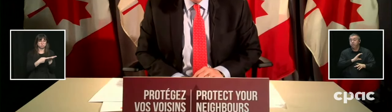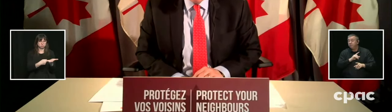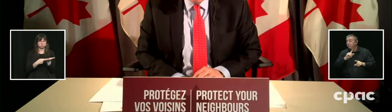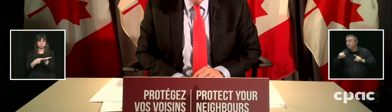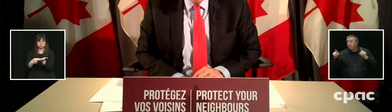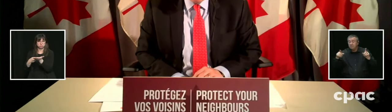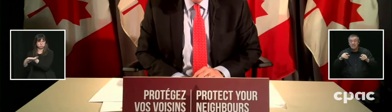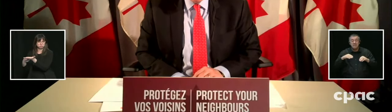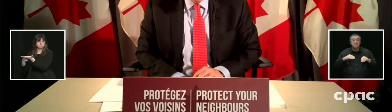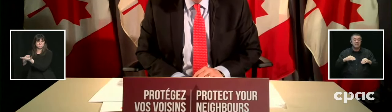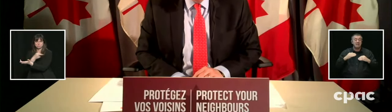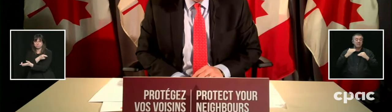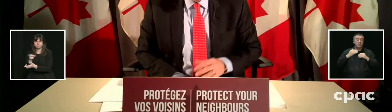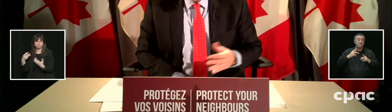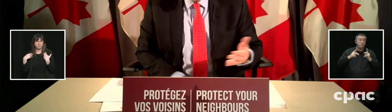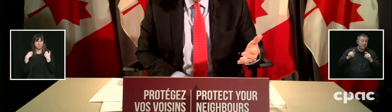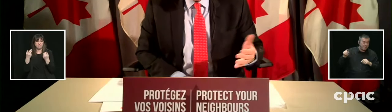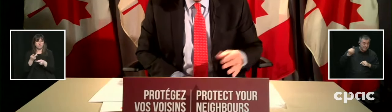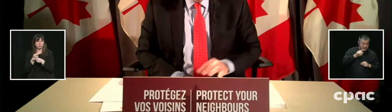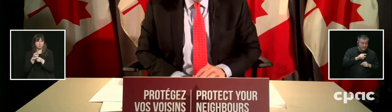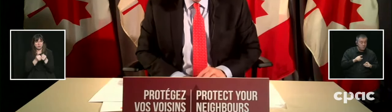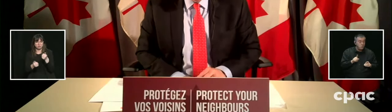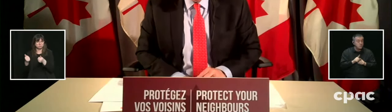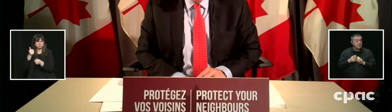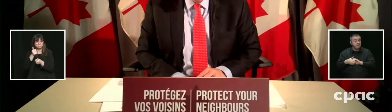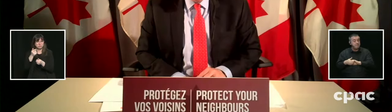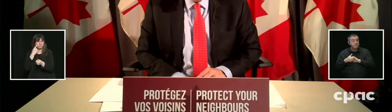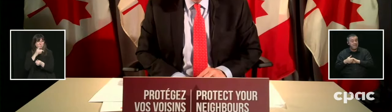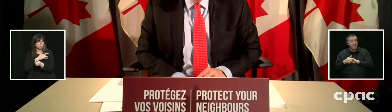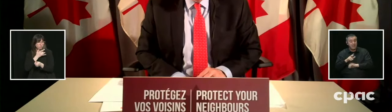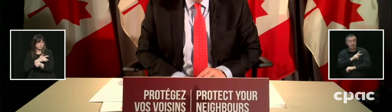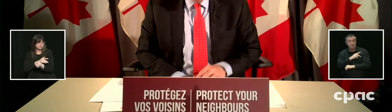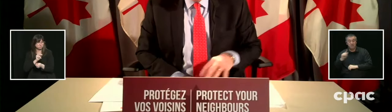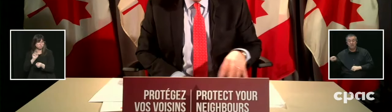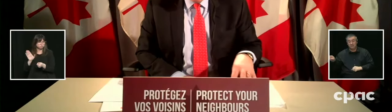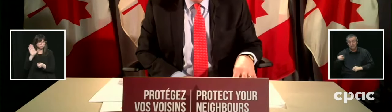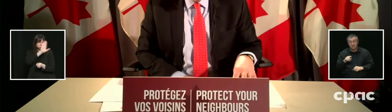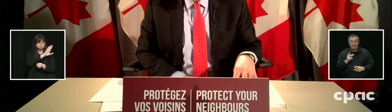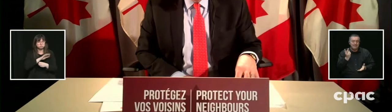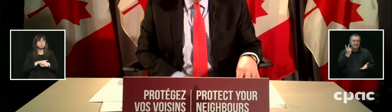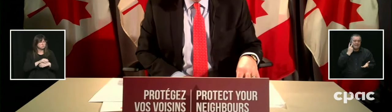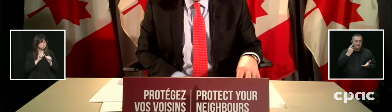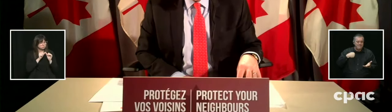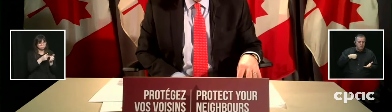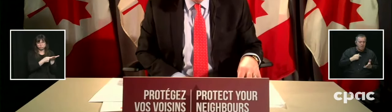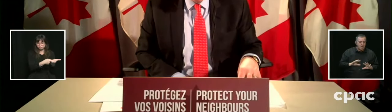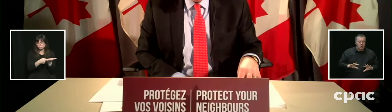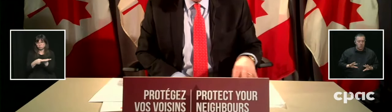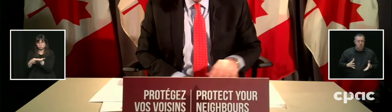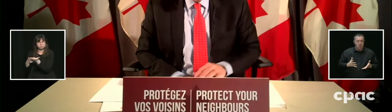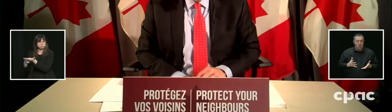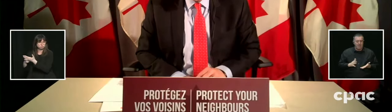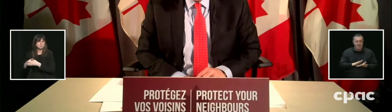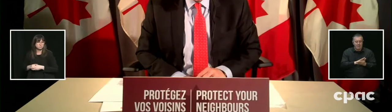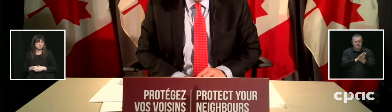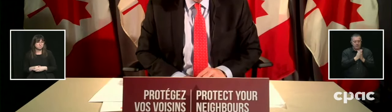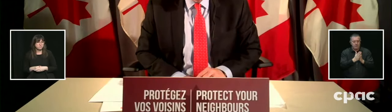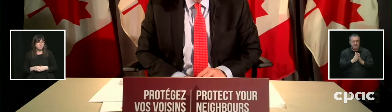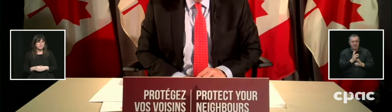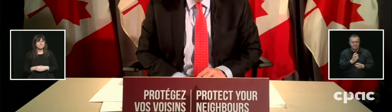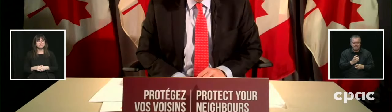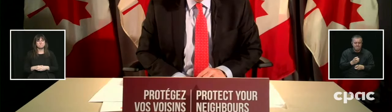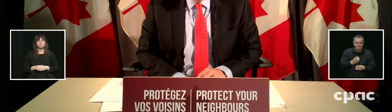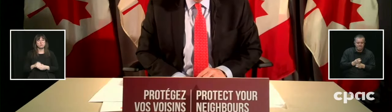ministère de la Sécurité publique, mais aussi nos partenaires dans les provinces pour voir comment nous pouvons renforcer les